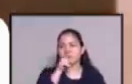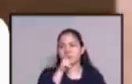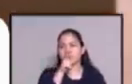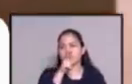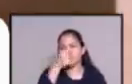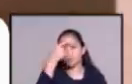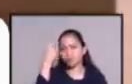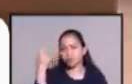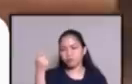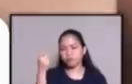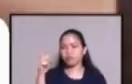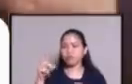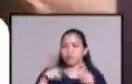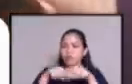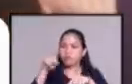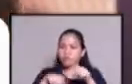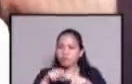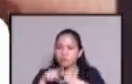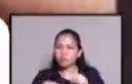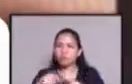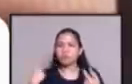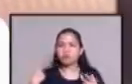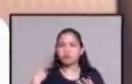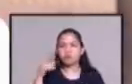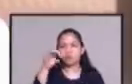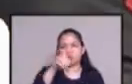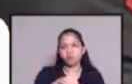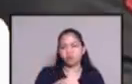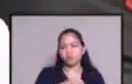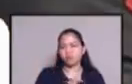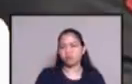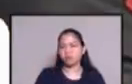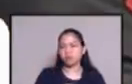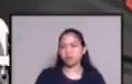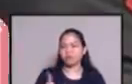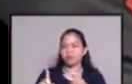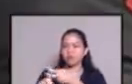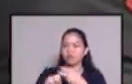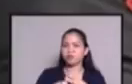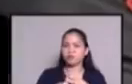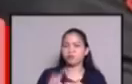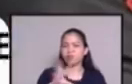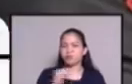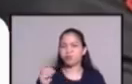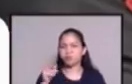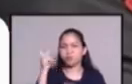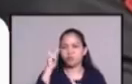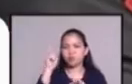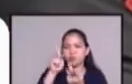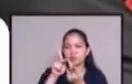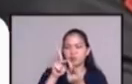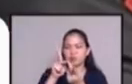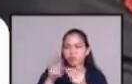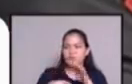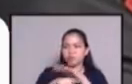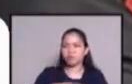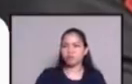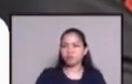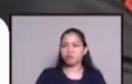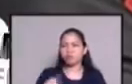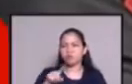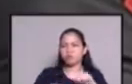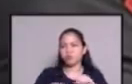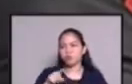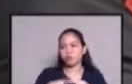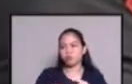biktima dahil kaibigan niyang matalik ang may utang sa kanila. Kinidnap nila to purposely para i-pressure yung kaibigan niya na